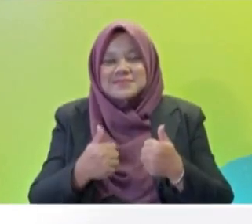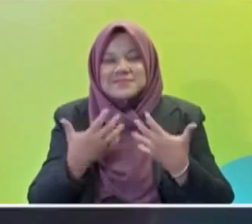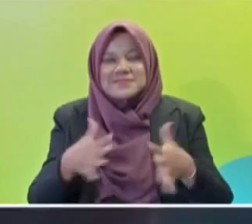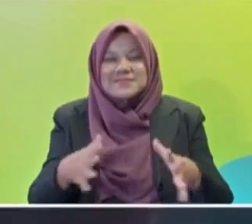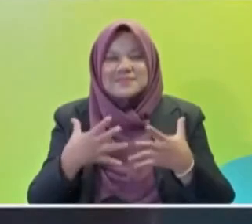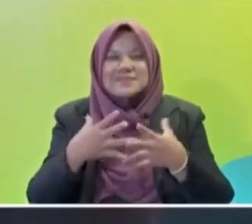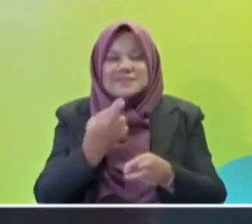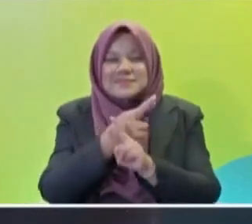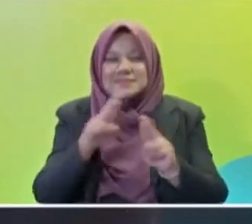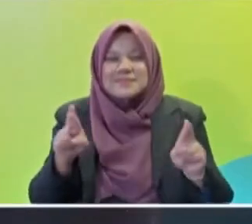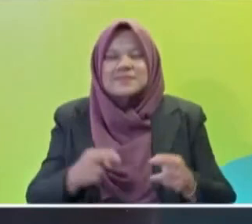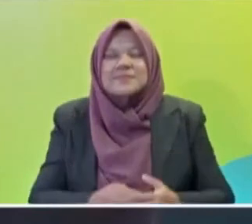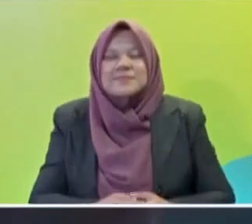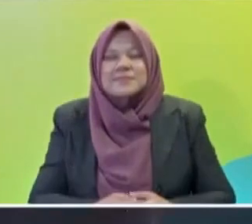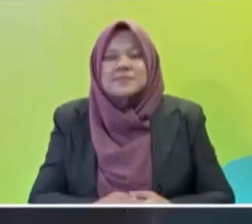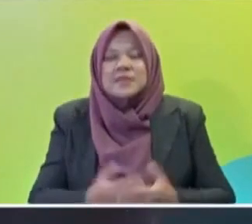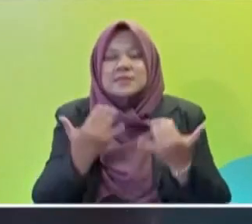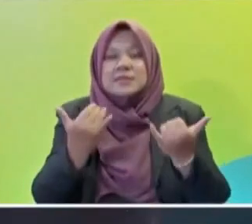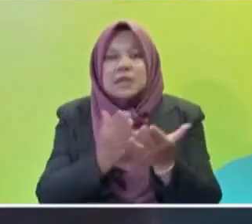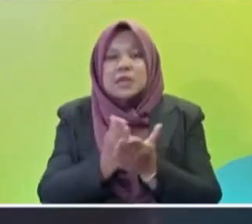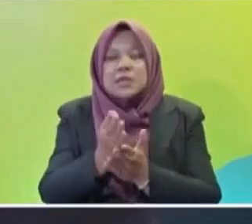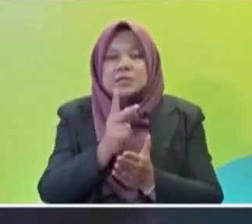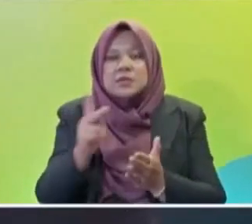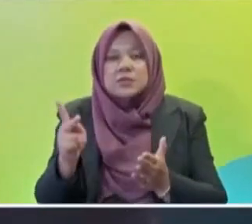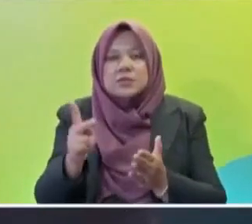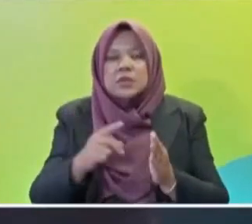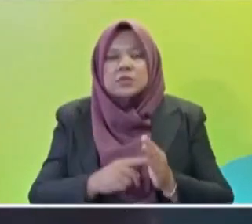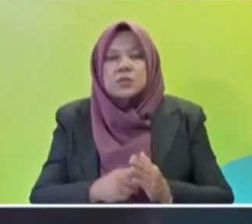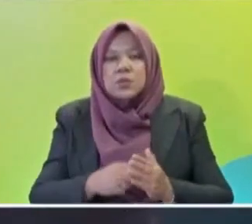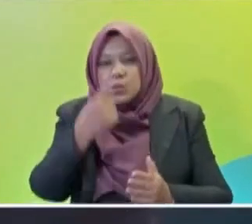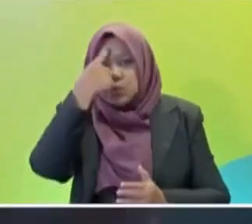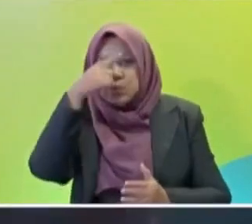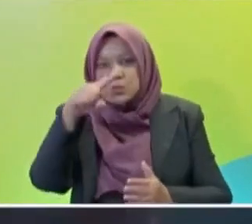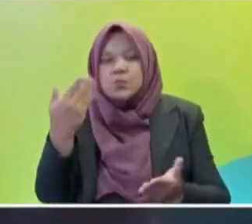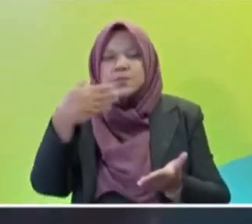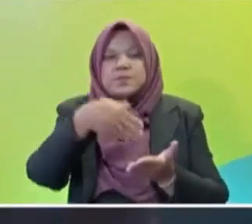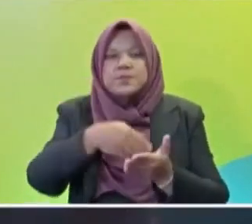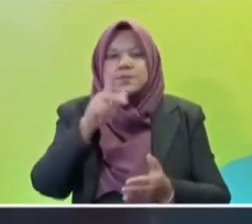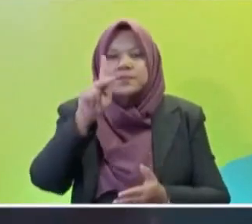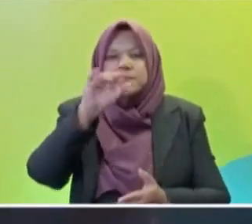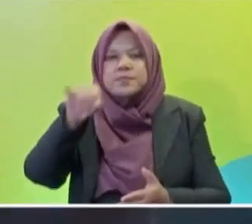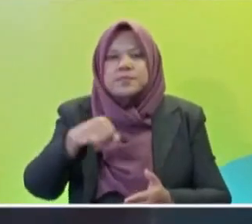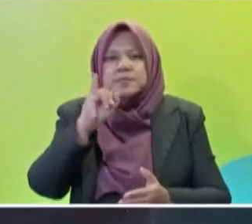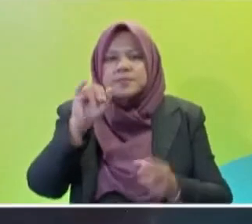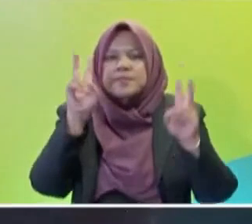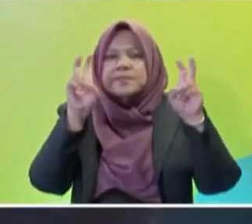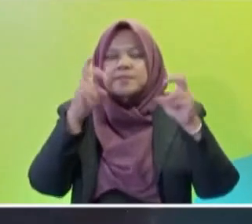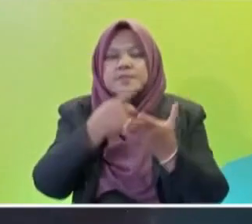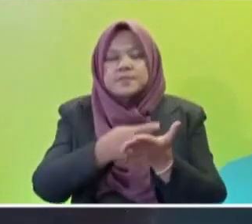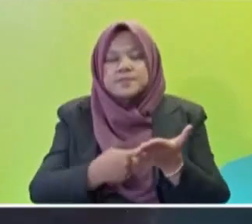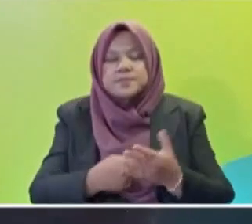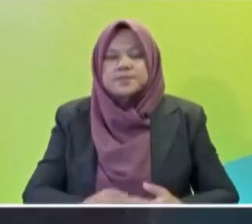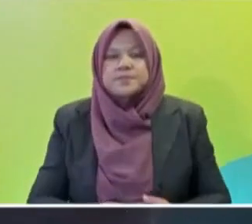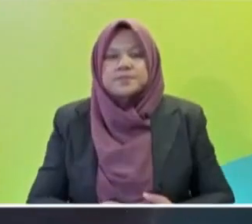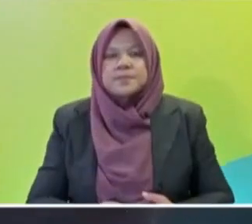Baguslah kalau macam tu cegu Apakah kita teruskan untuk sesi ulang gaji kita hari ini apakah topik yang kita belajar